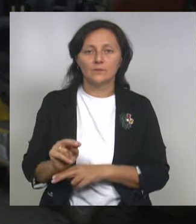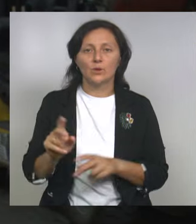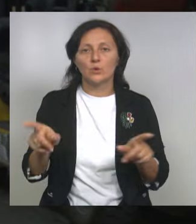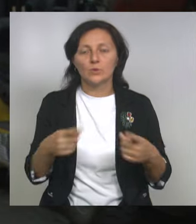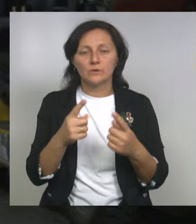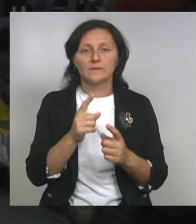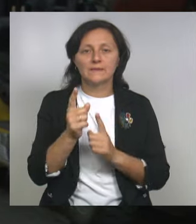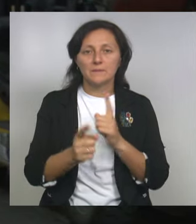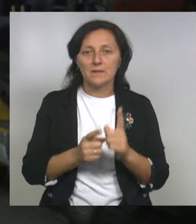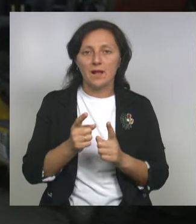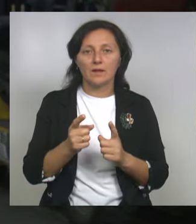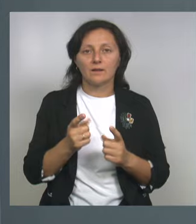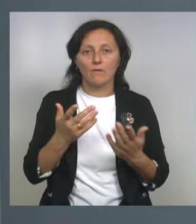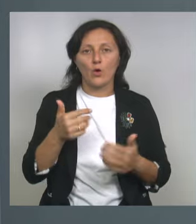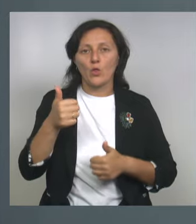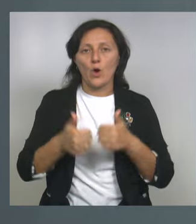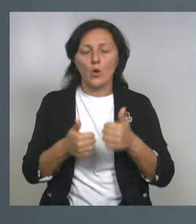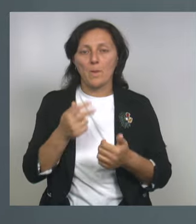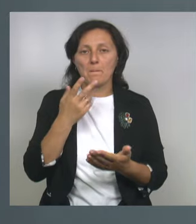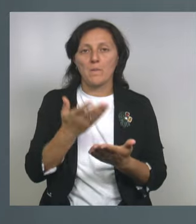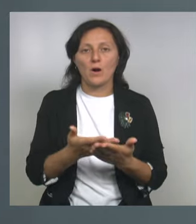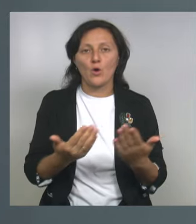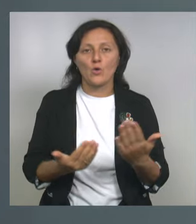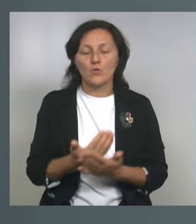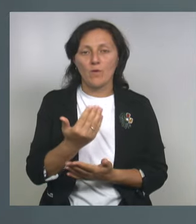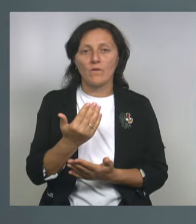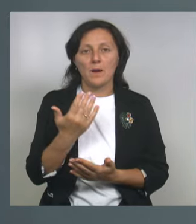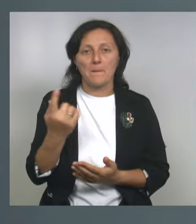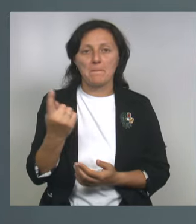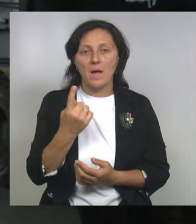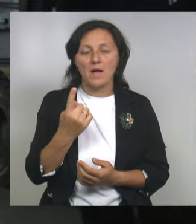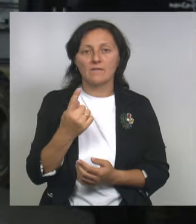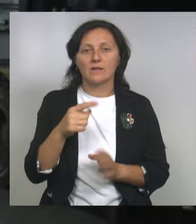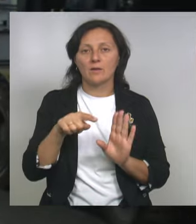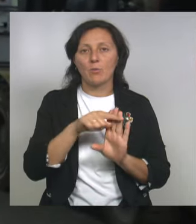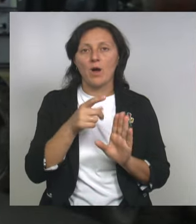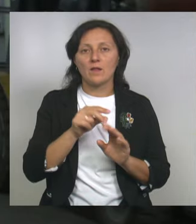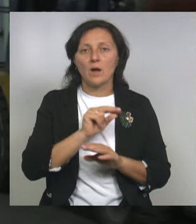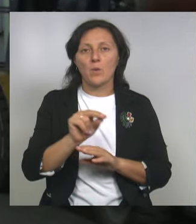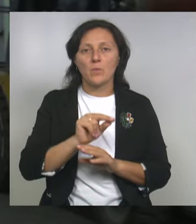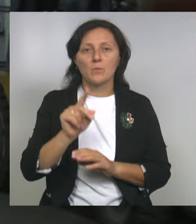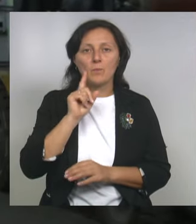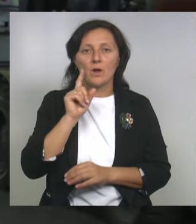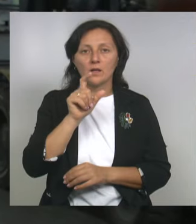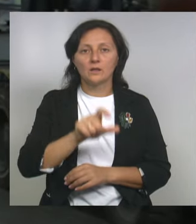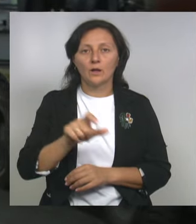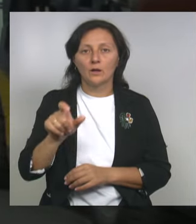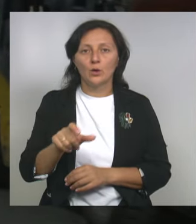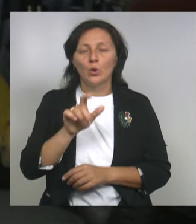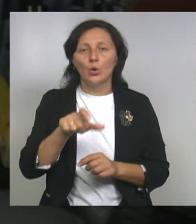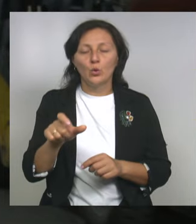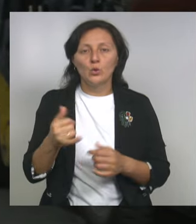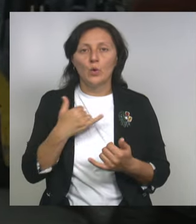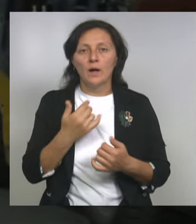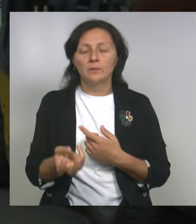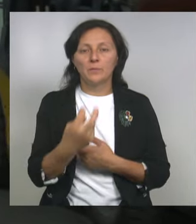усовершенствовали, вот, и на конкурс уже представили итоговую версию. Первый путь – это у нас наставничество молодых специалистов, то есть люди, которые